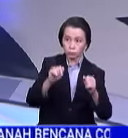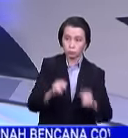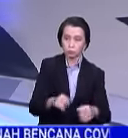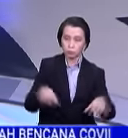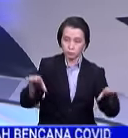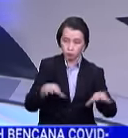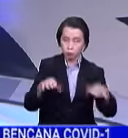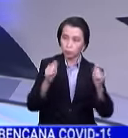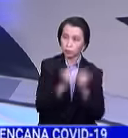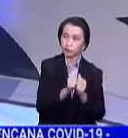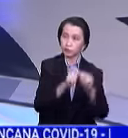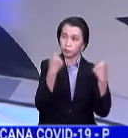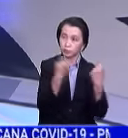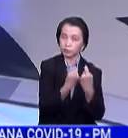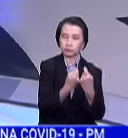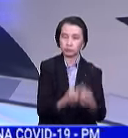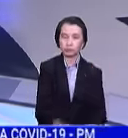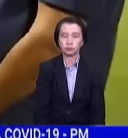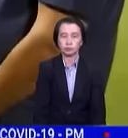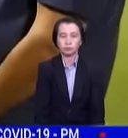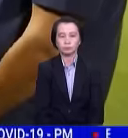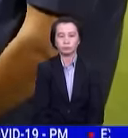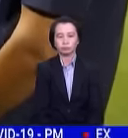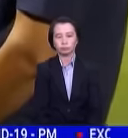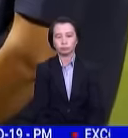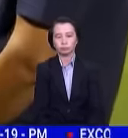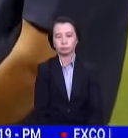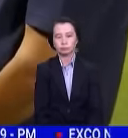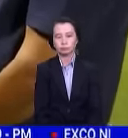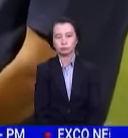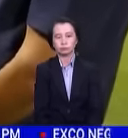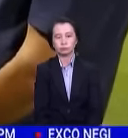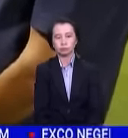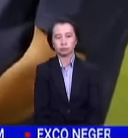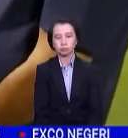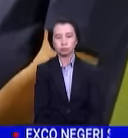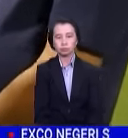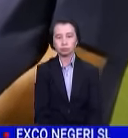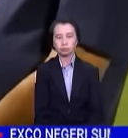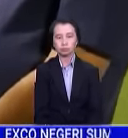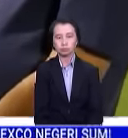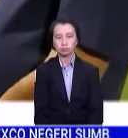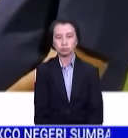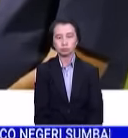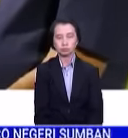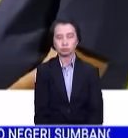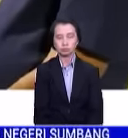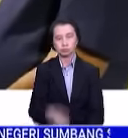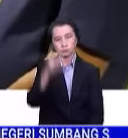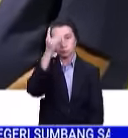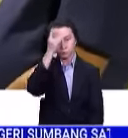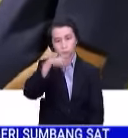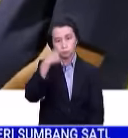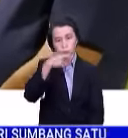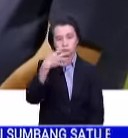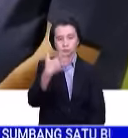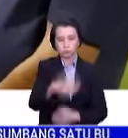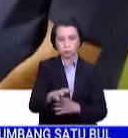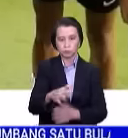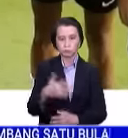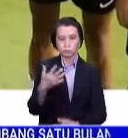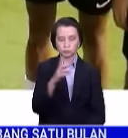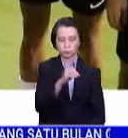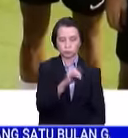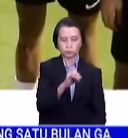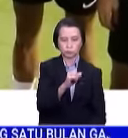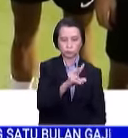disumbangkan bersama pasukan. Kenyataan Dato' Hamidin itu hadir selepas Dion